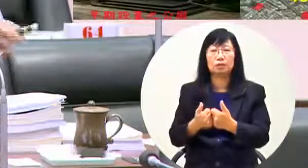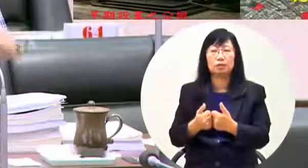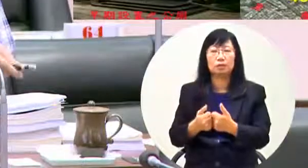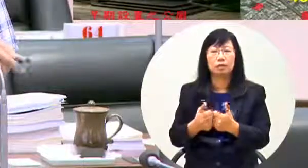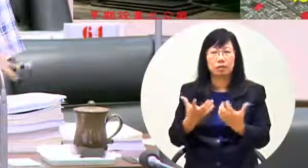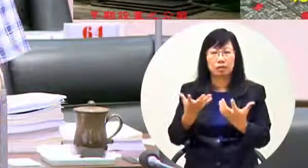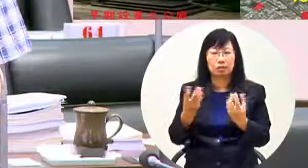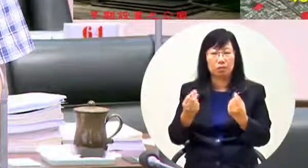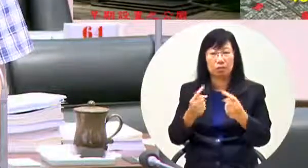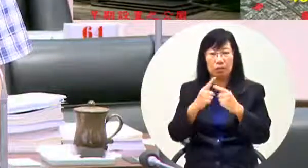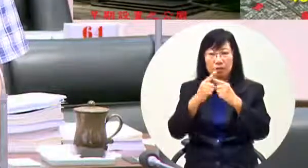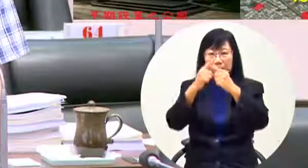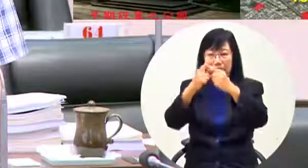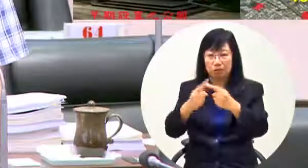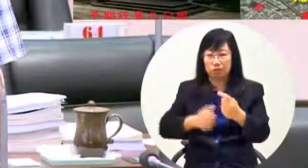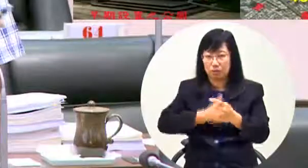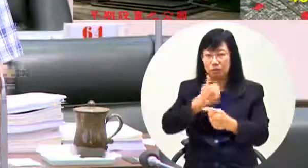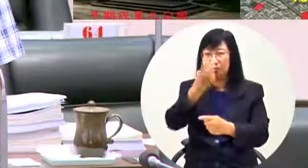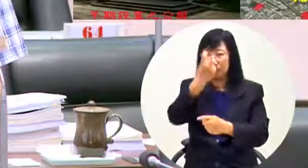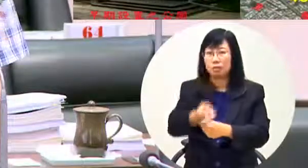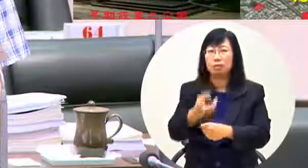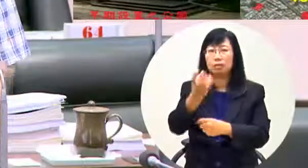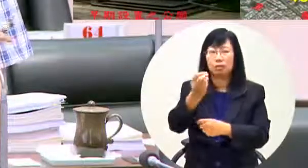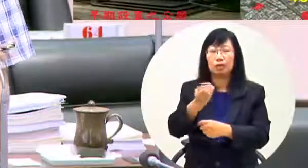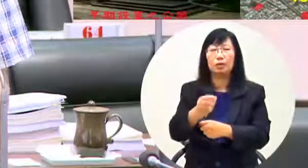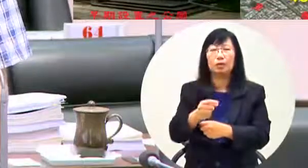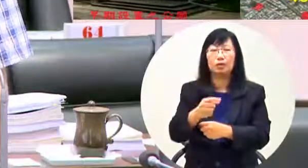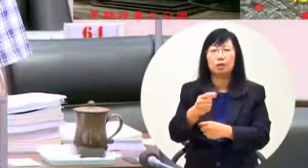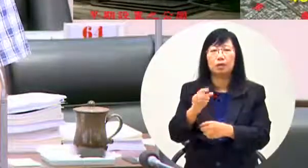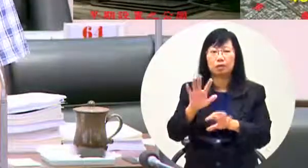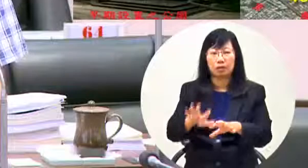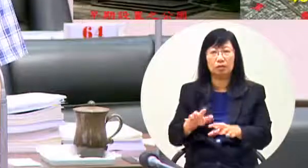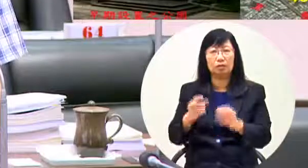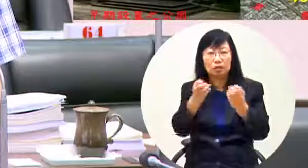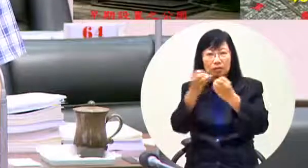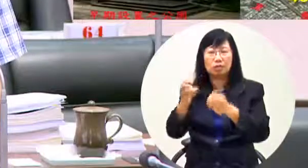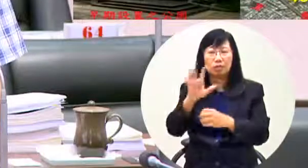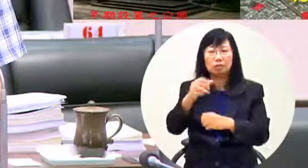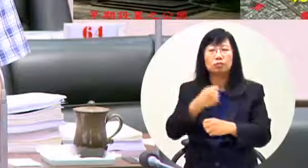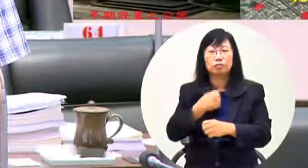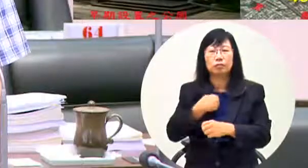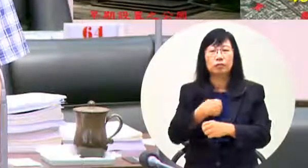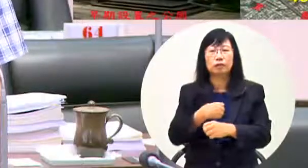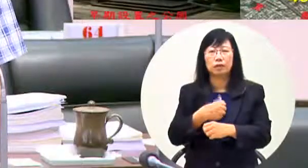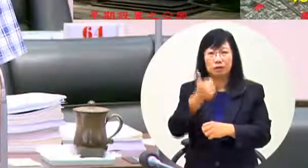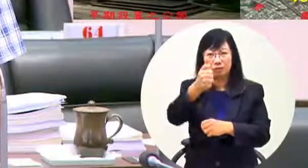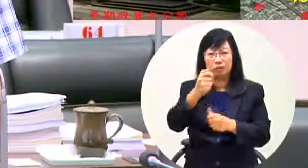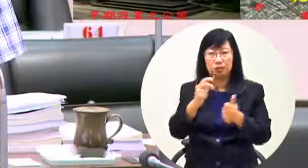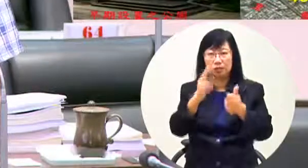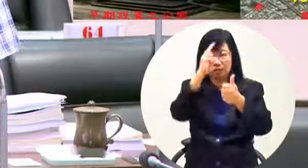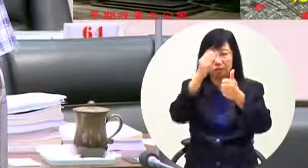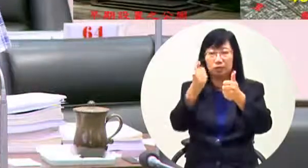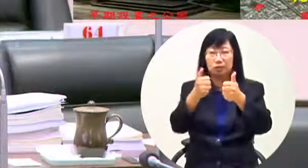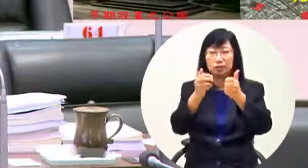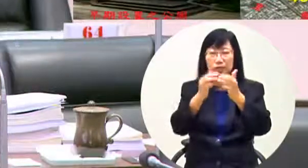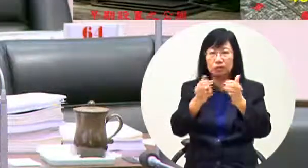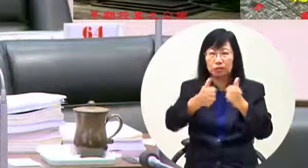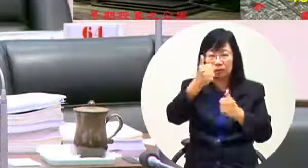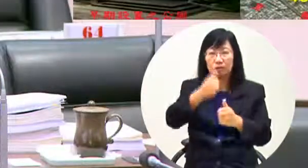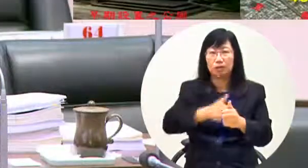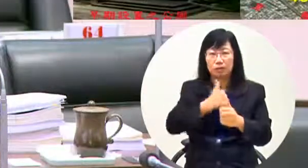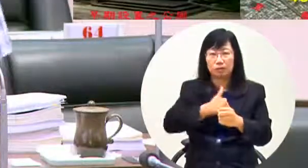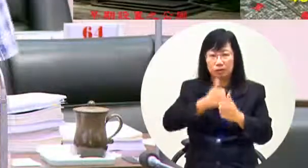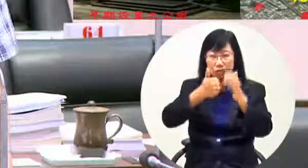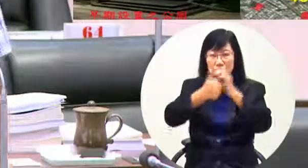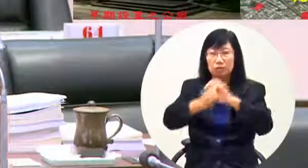啊，说喊那么久了，我就谢谢许市长，哦，这个明察秋毫，我想你担任过研考会的，一定